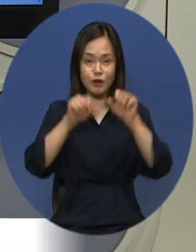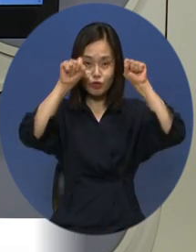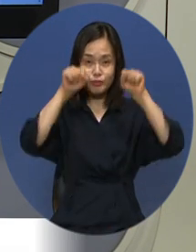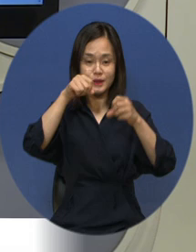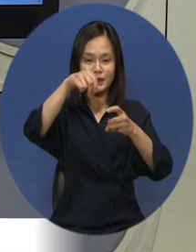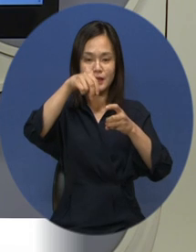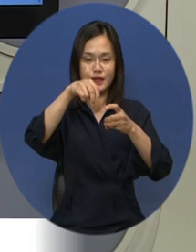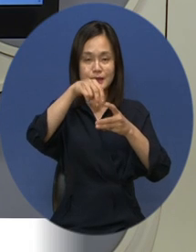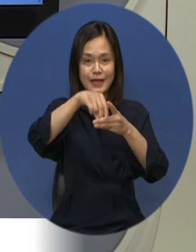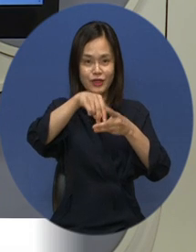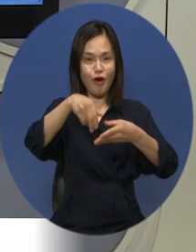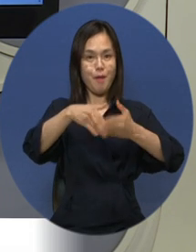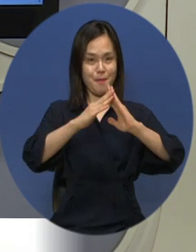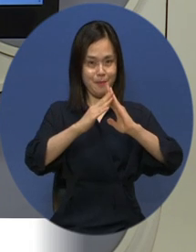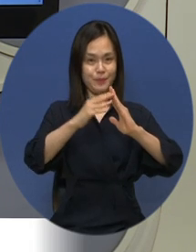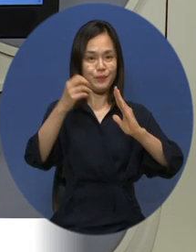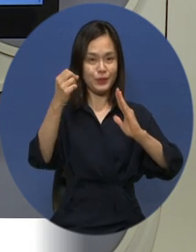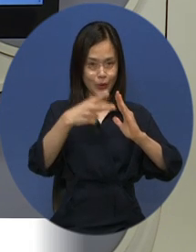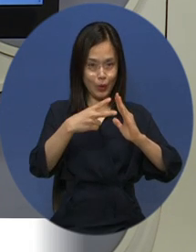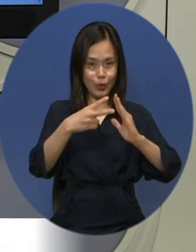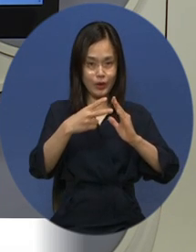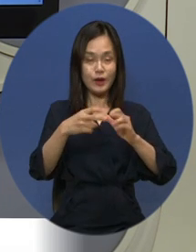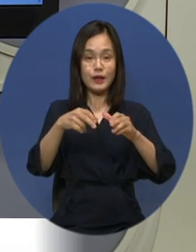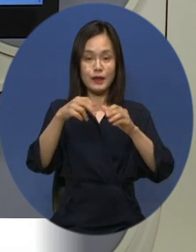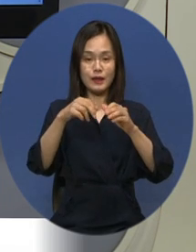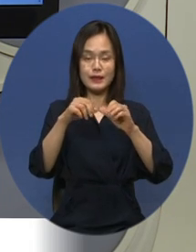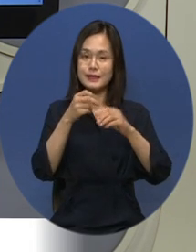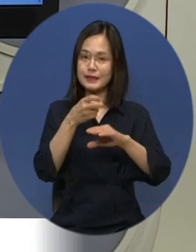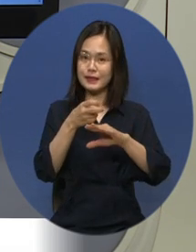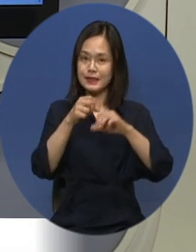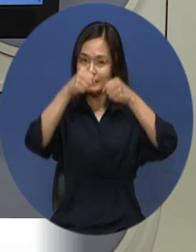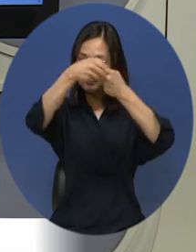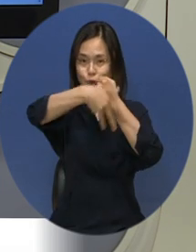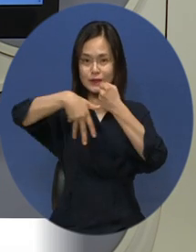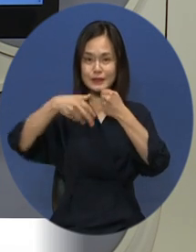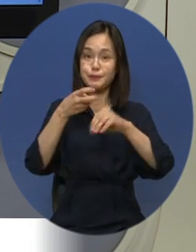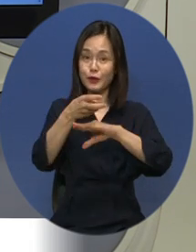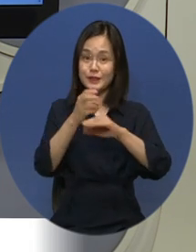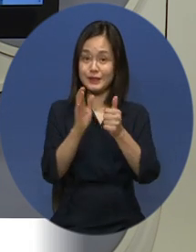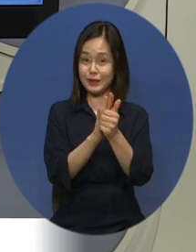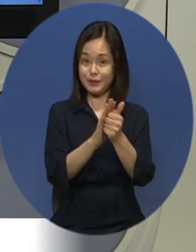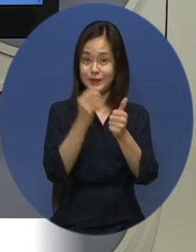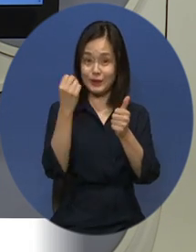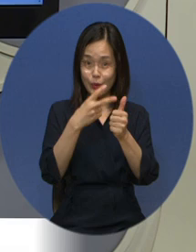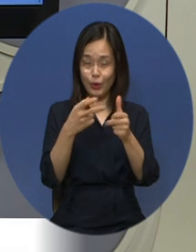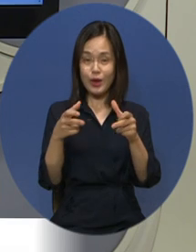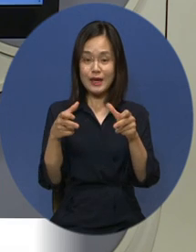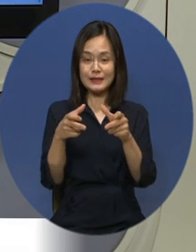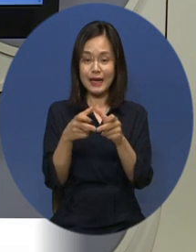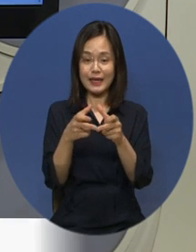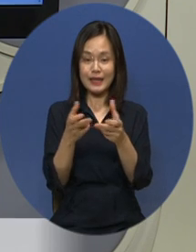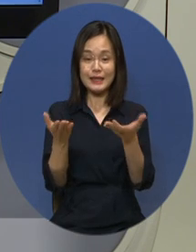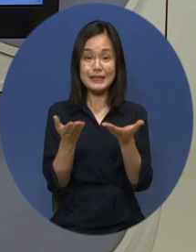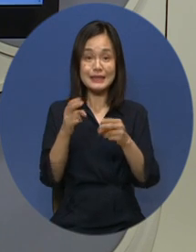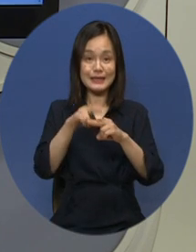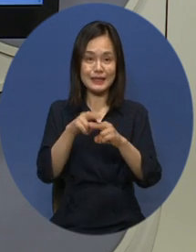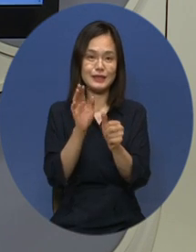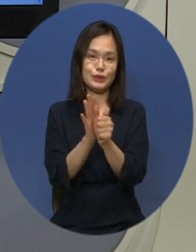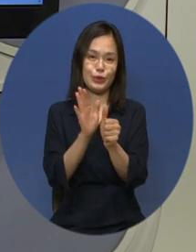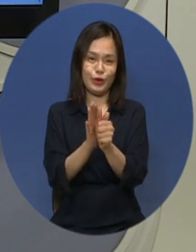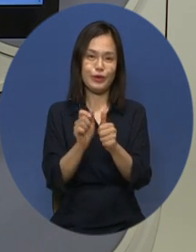건립과 장애인 스포츠 버수스 운영 장애 예술인 지원 확대 등을 중심으로 편성 됐습니다